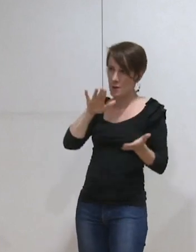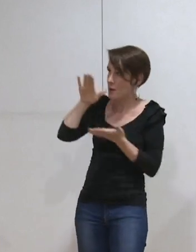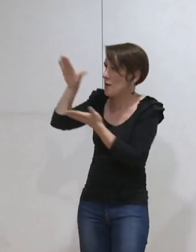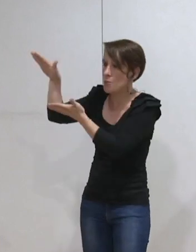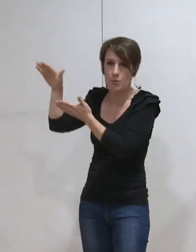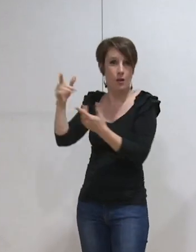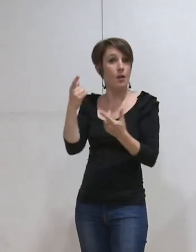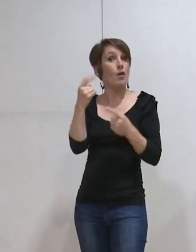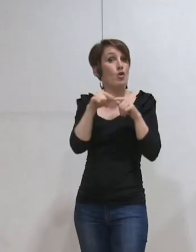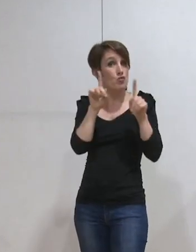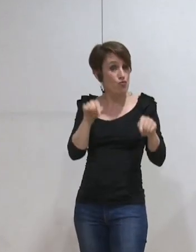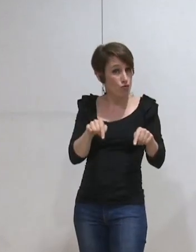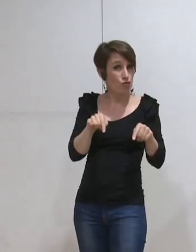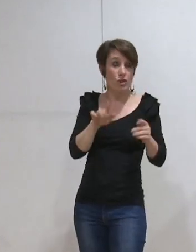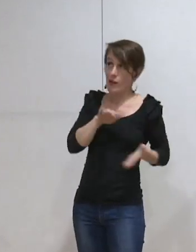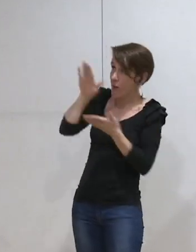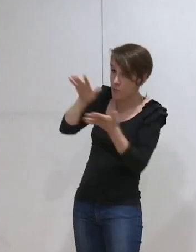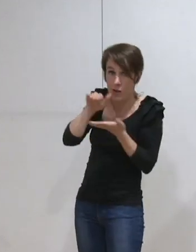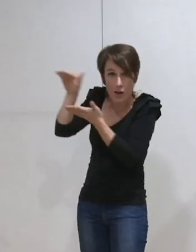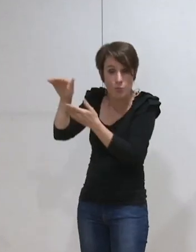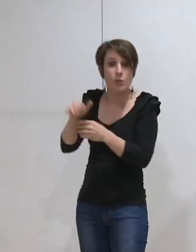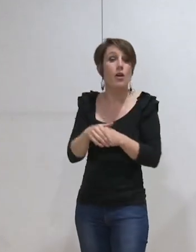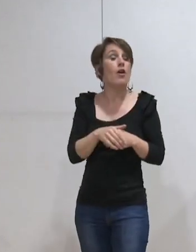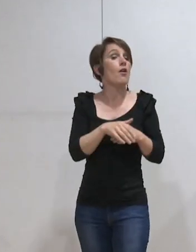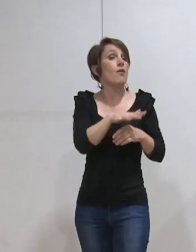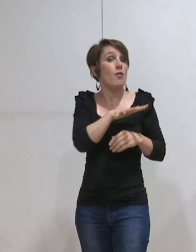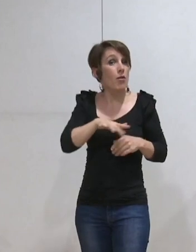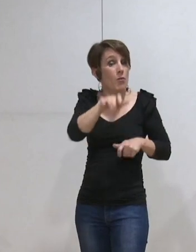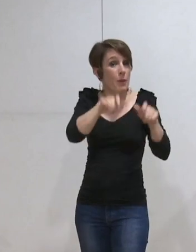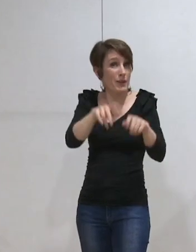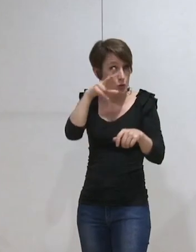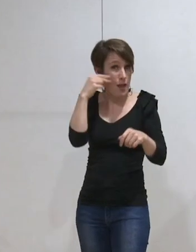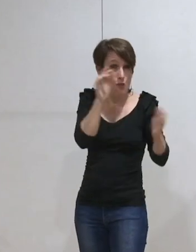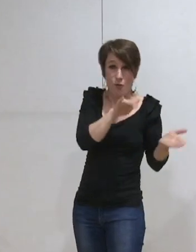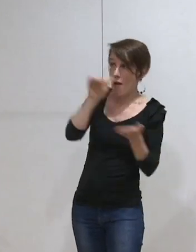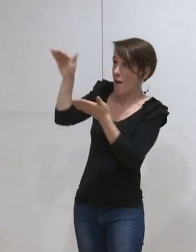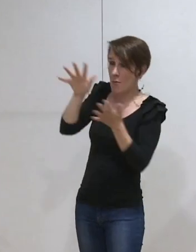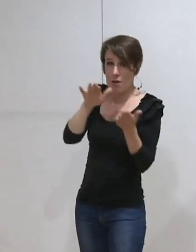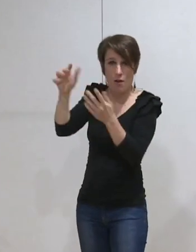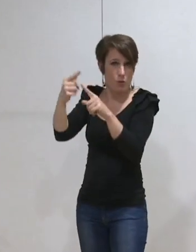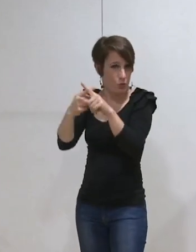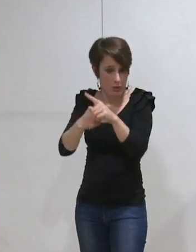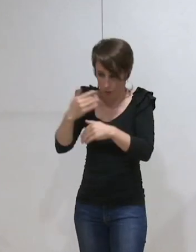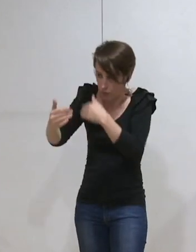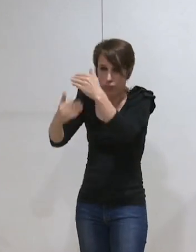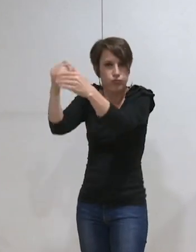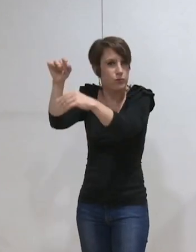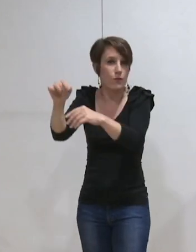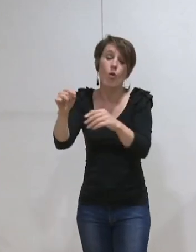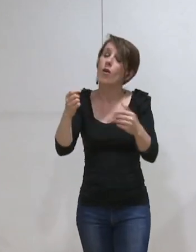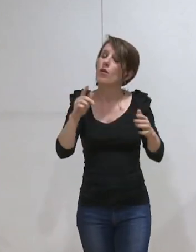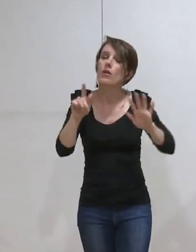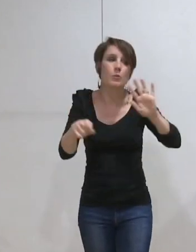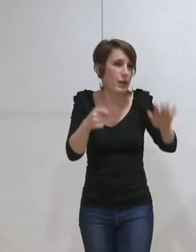financières ressources humaines logistiques correspondantes et nous intégrons également parfaitement la complexité de